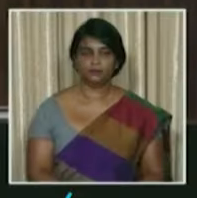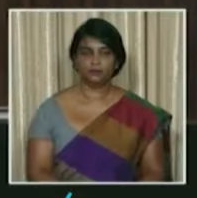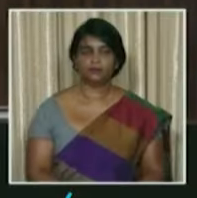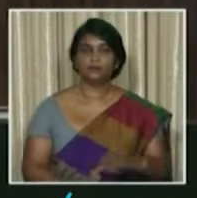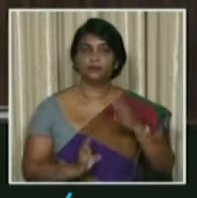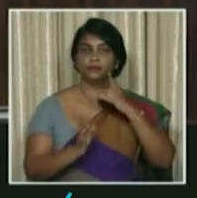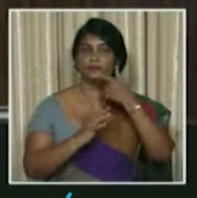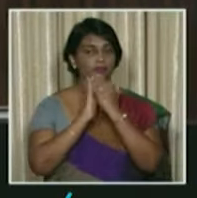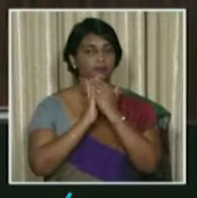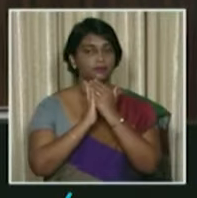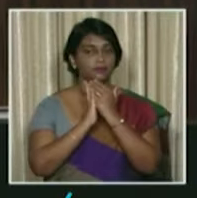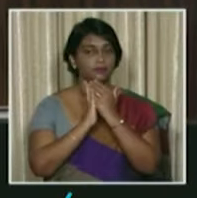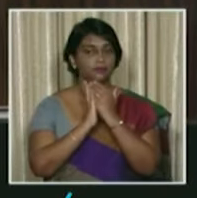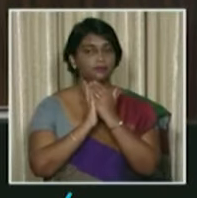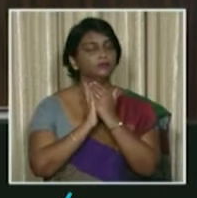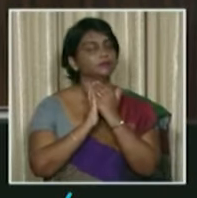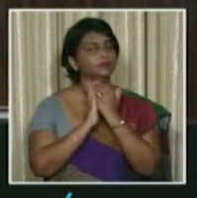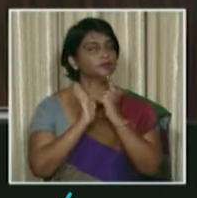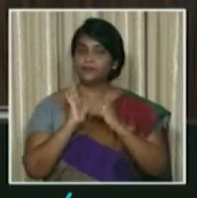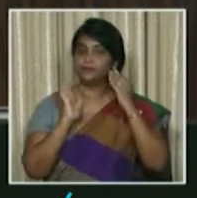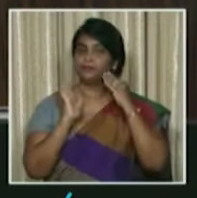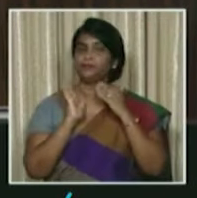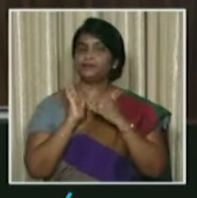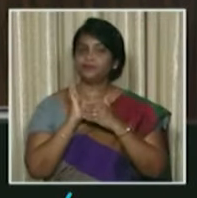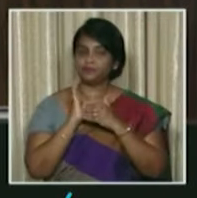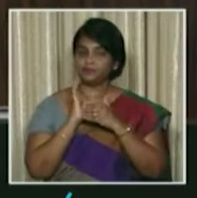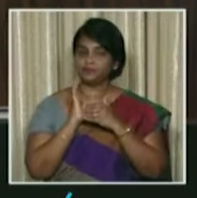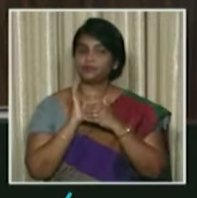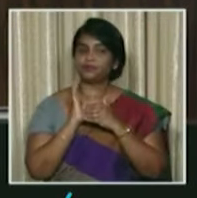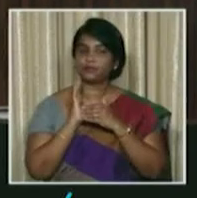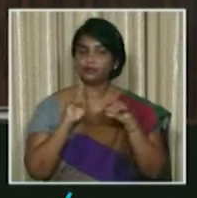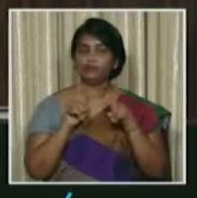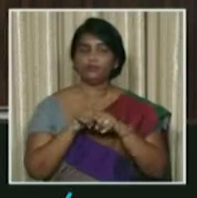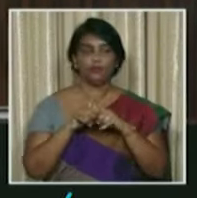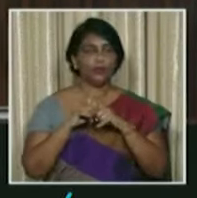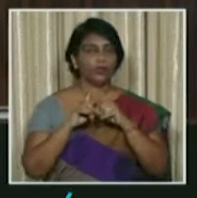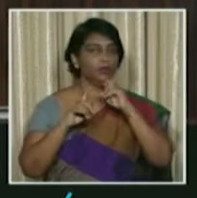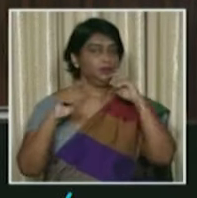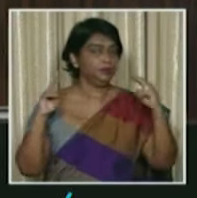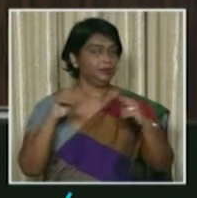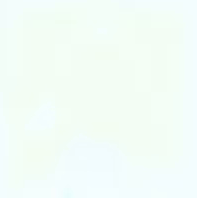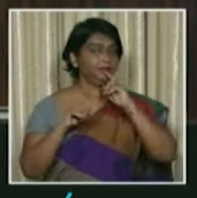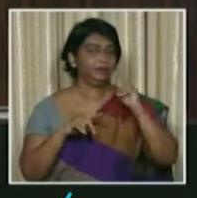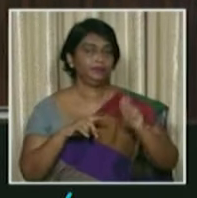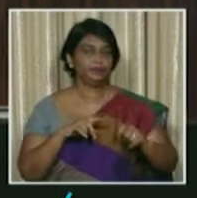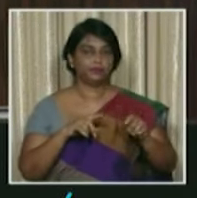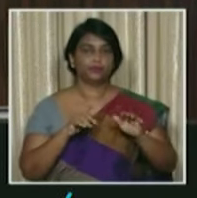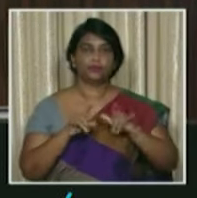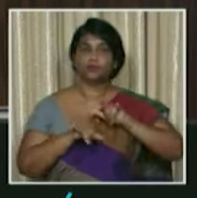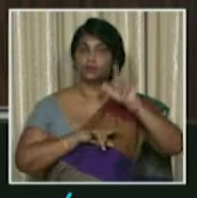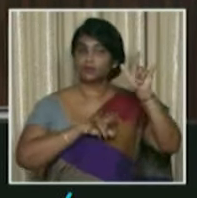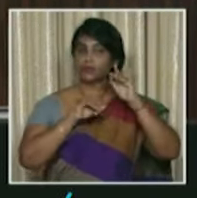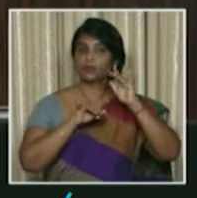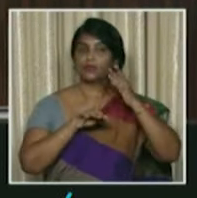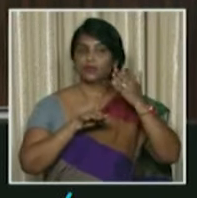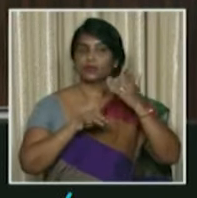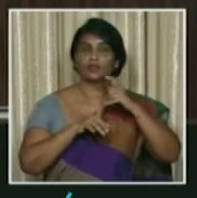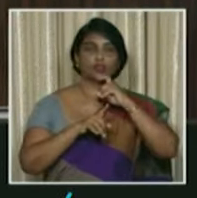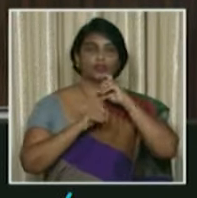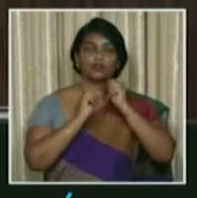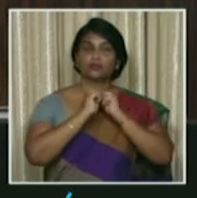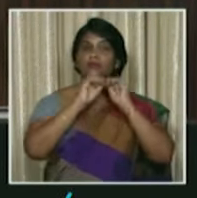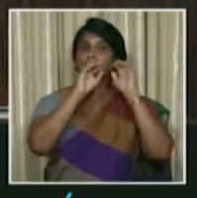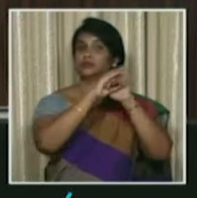യോജിത പാർലമെന്റ് പ്രമിതി പിന്നിബന്ധ പണക്കെട്ടും പത്ത് പിലിബന്ധവ സഹ ഉപരിമാധികരണ വിനിശ്ചയകാരോട്ട് വെനത്രട്ടുള്ള അനേവാസിക വിനിശ്ചയകാരോ